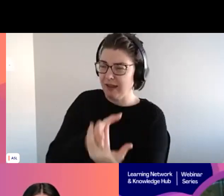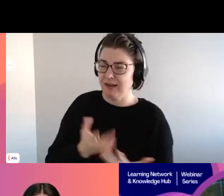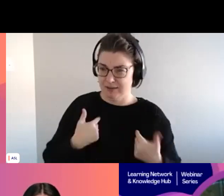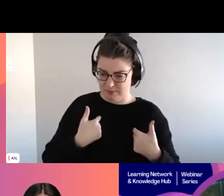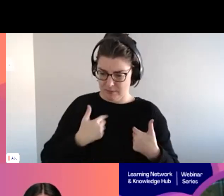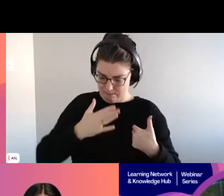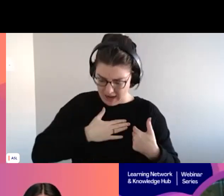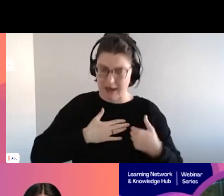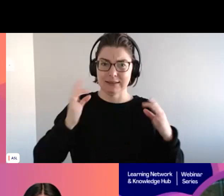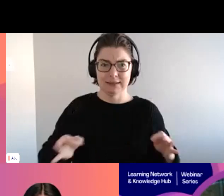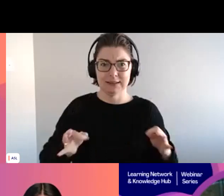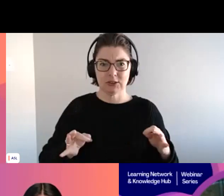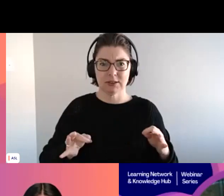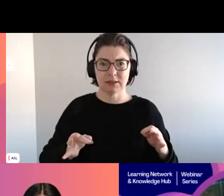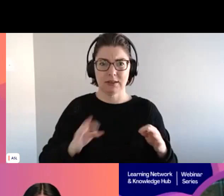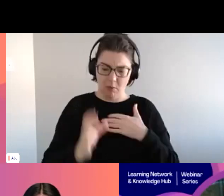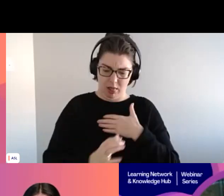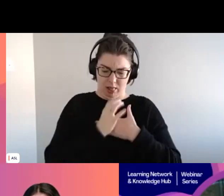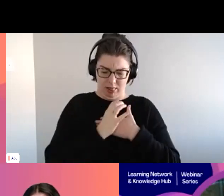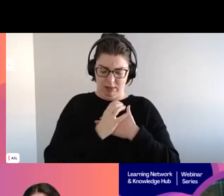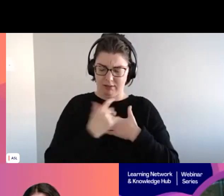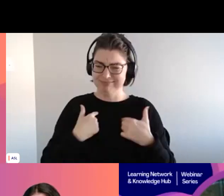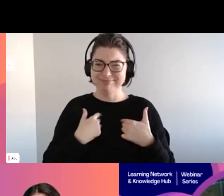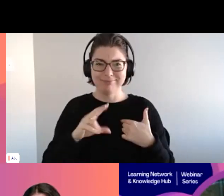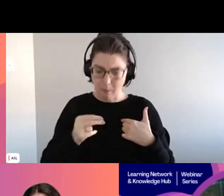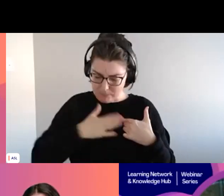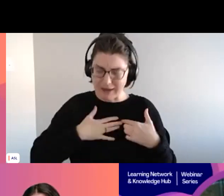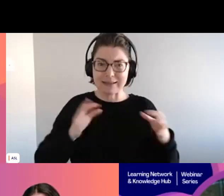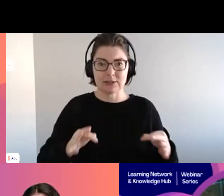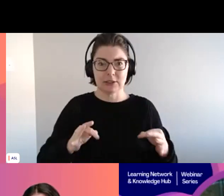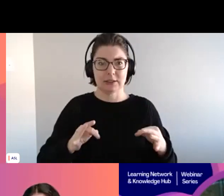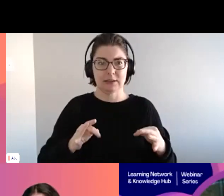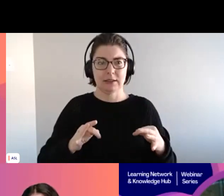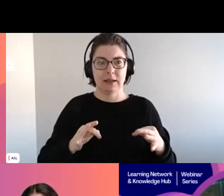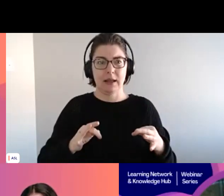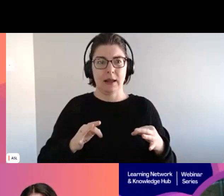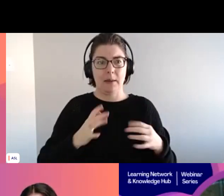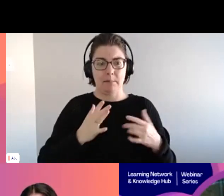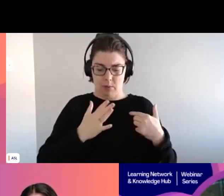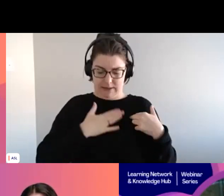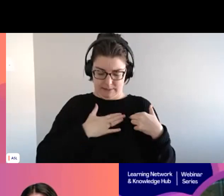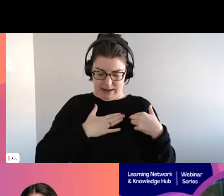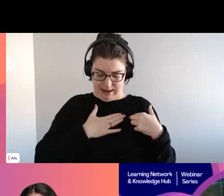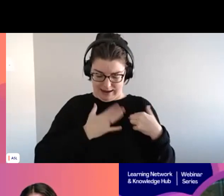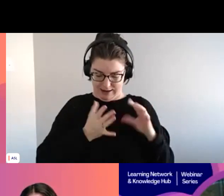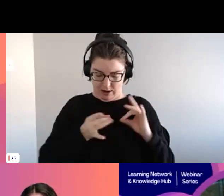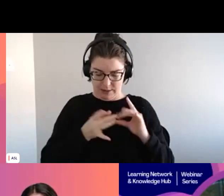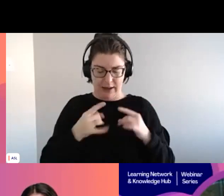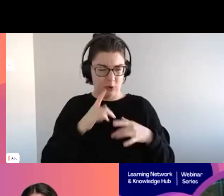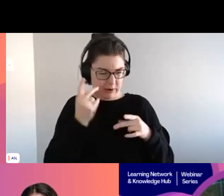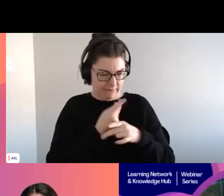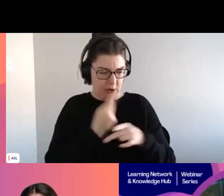voulait intervenir et me faire entendre c'était mes décisions et je n'étais pas influencée c'était ma